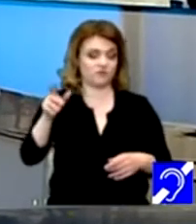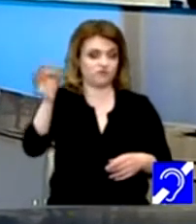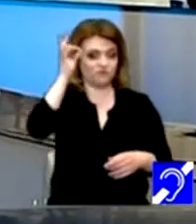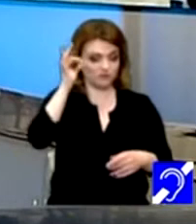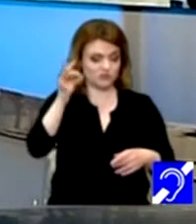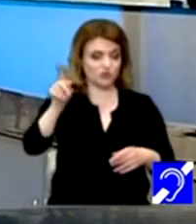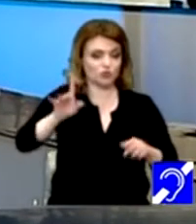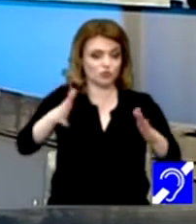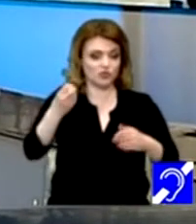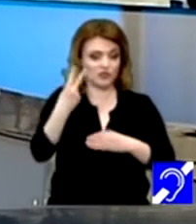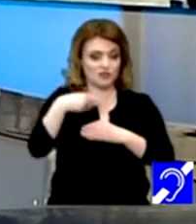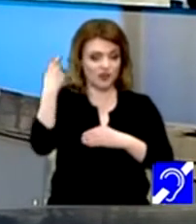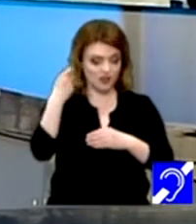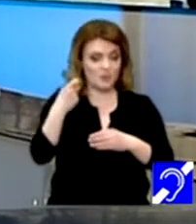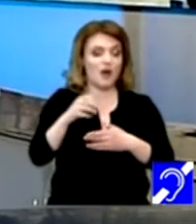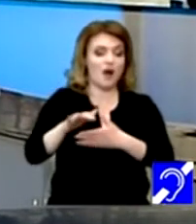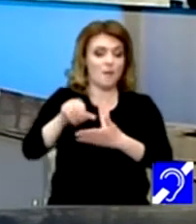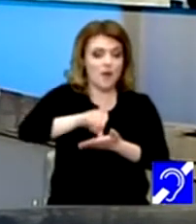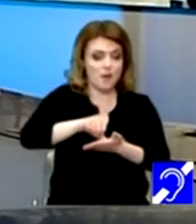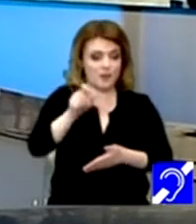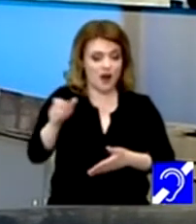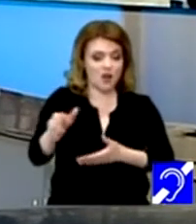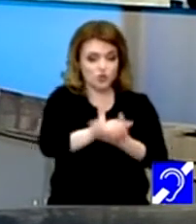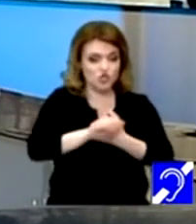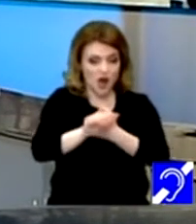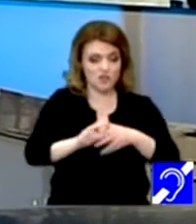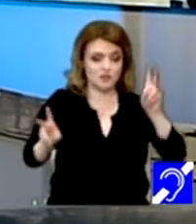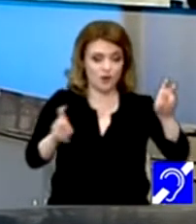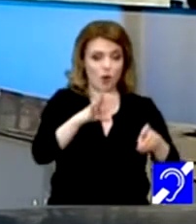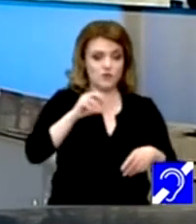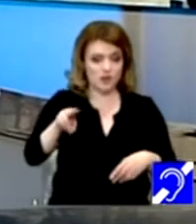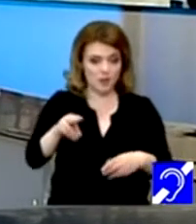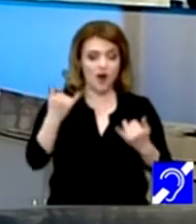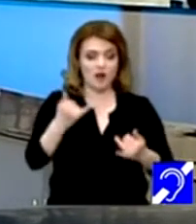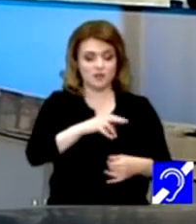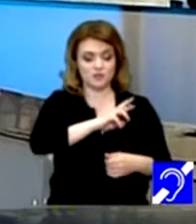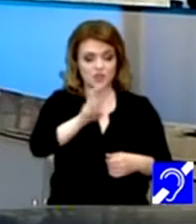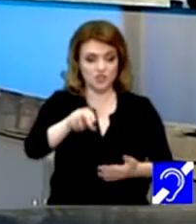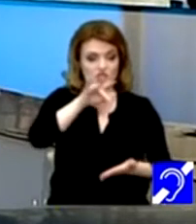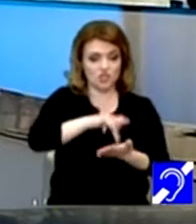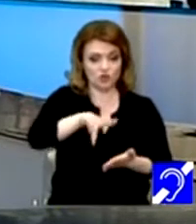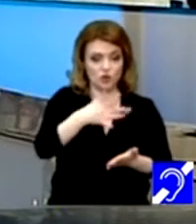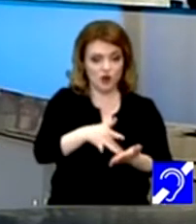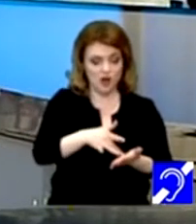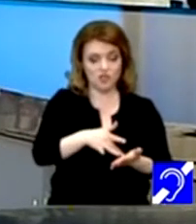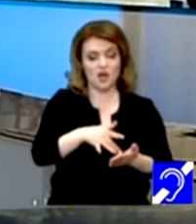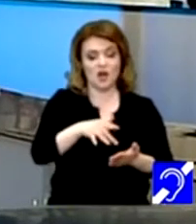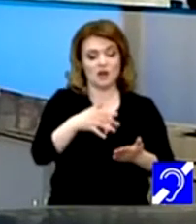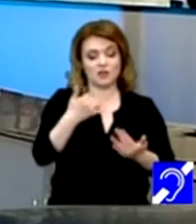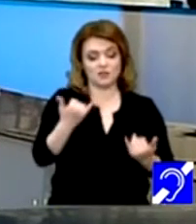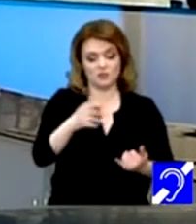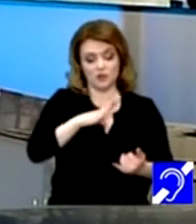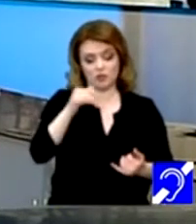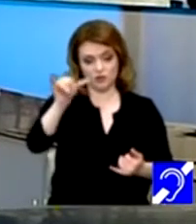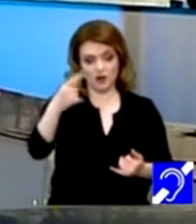ani. Membrii Asociației Unirea ODIPA au venit în Piața Marii Adunări Naționale cu flori și pancarte. Ei au ținut un minut de reculegere în